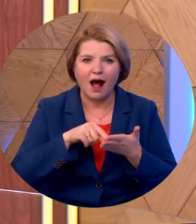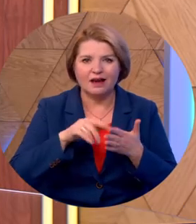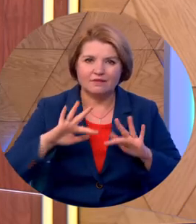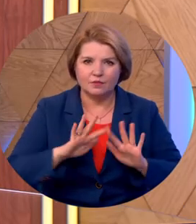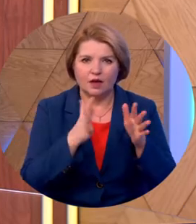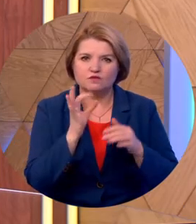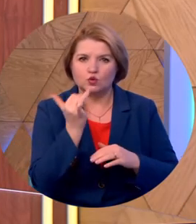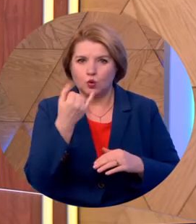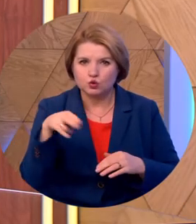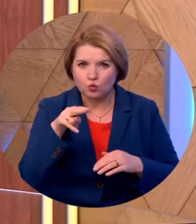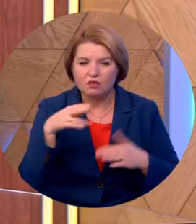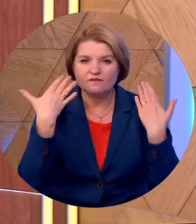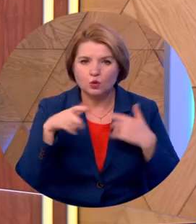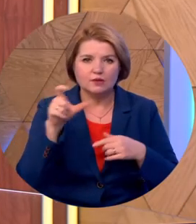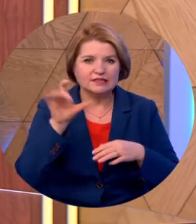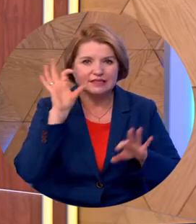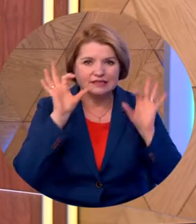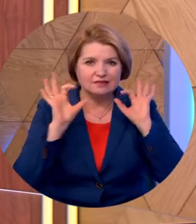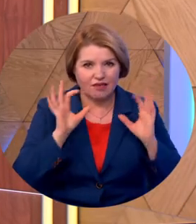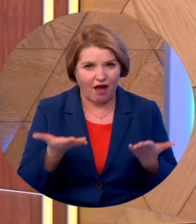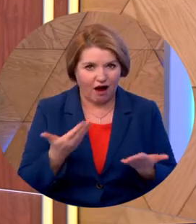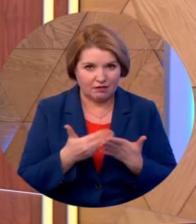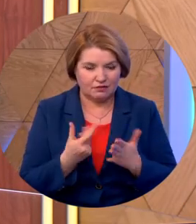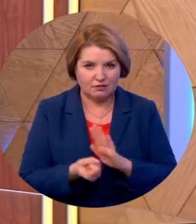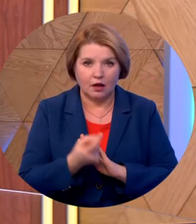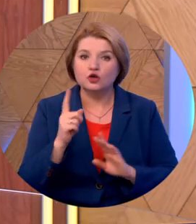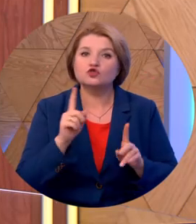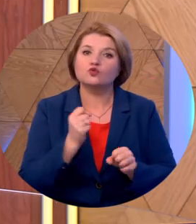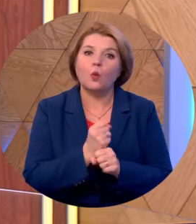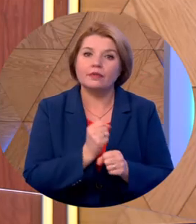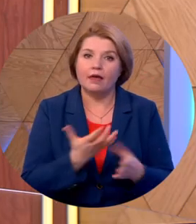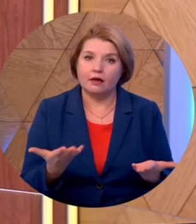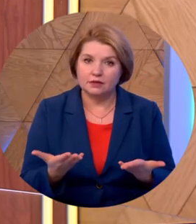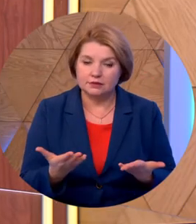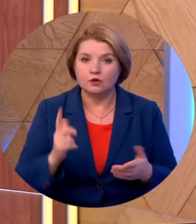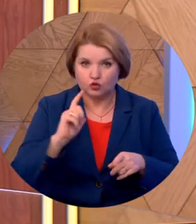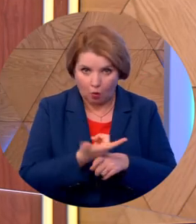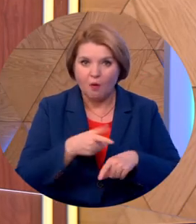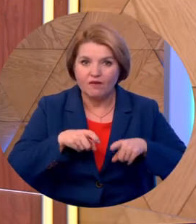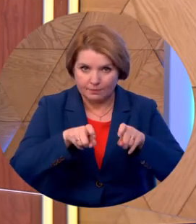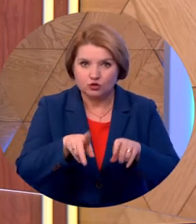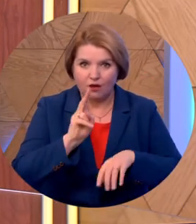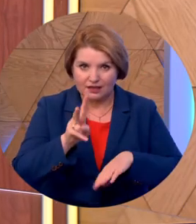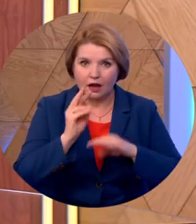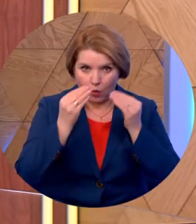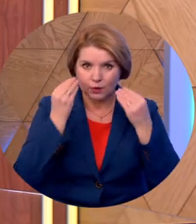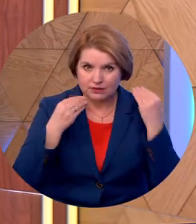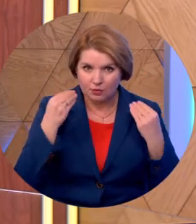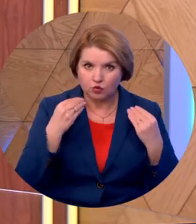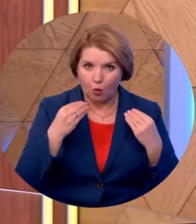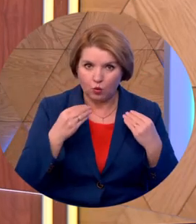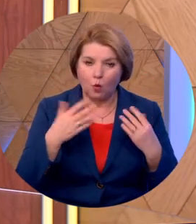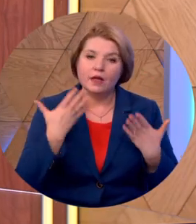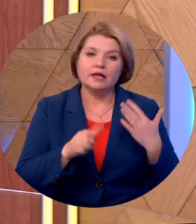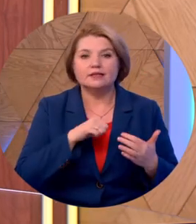быть какая-то отёчность после лазерных процедур Что делать в таком случае снова бежать косметологу успевать до Нового года или самому